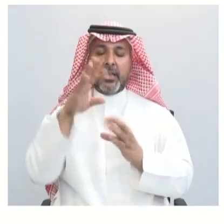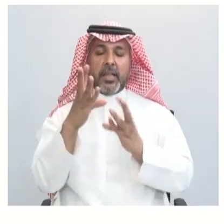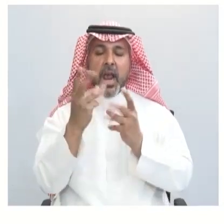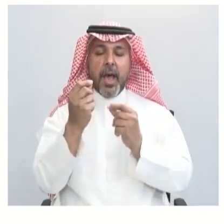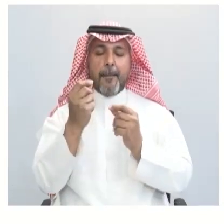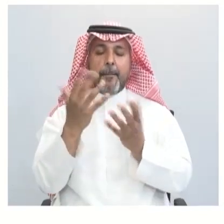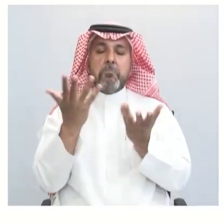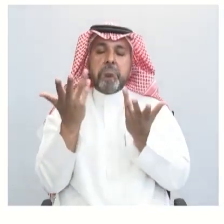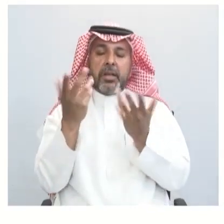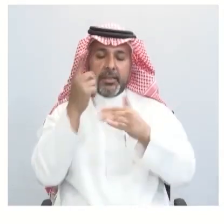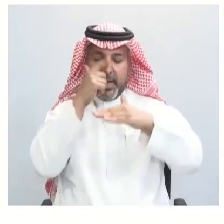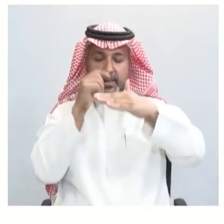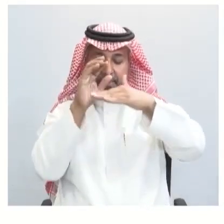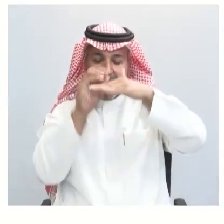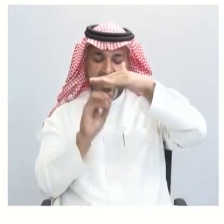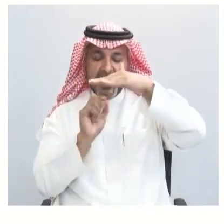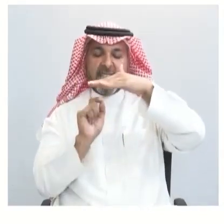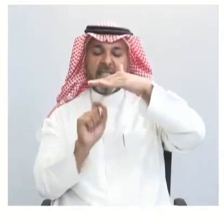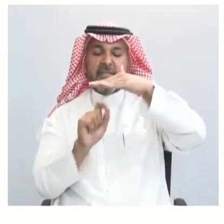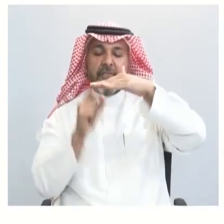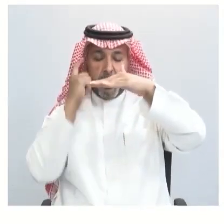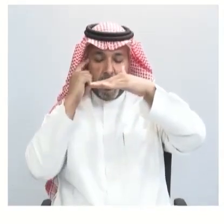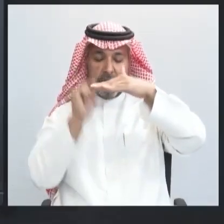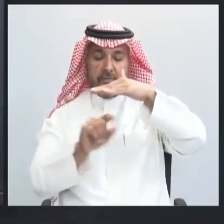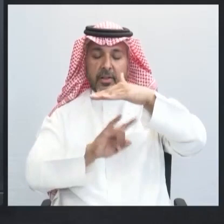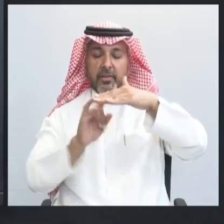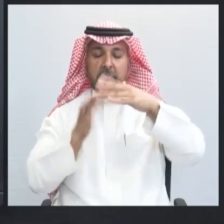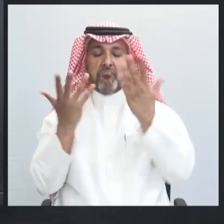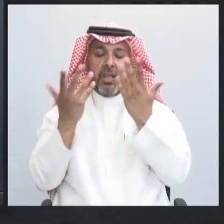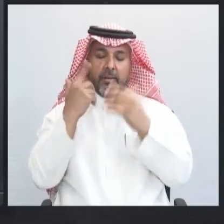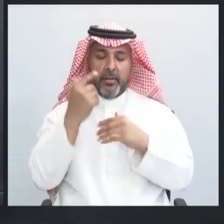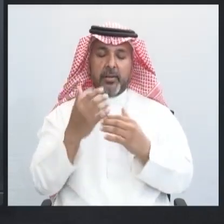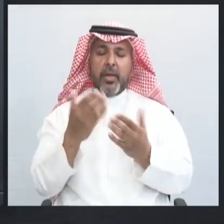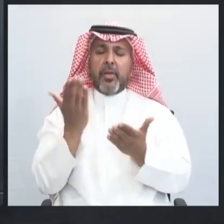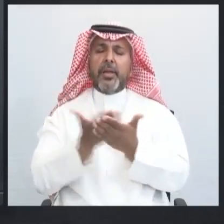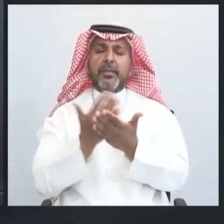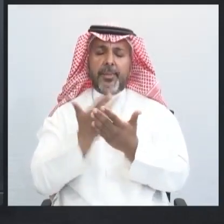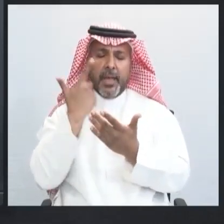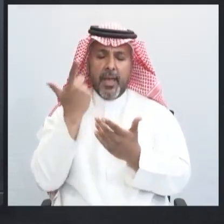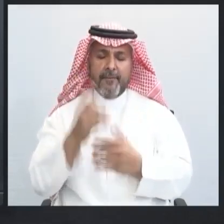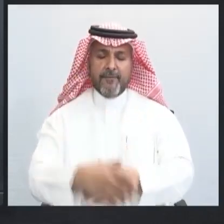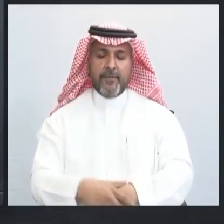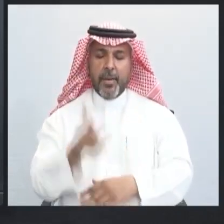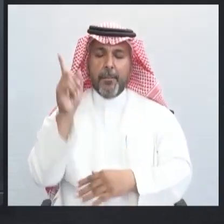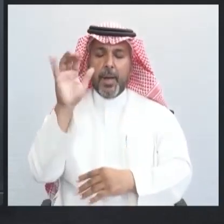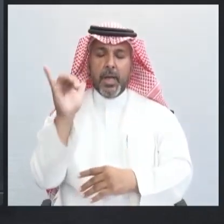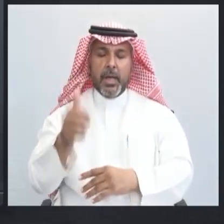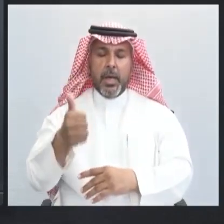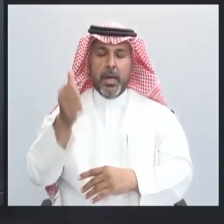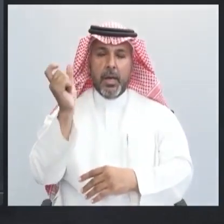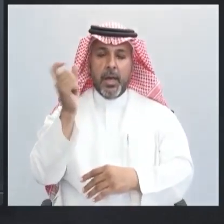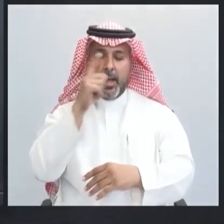تجعل المقام صفرا فلما نجي نمثلها بيانيا التمثيل البياني لن يقطع الخط اللي فيه